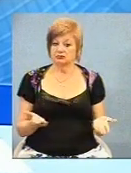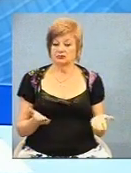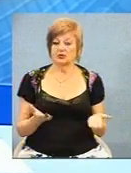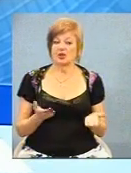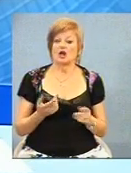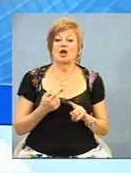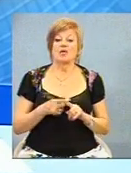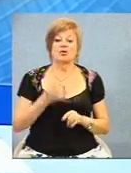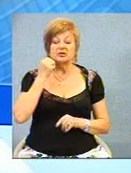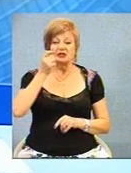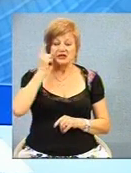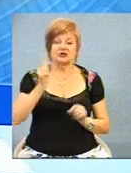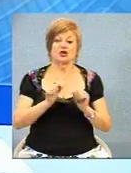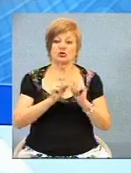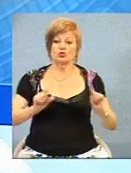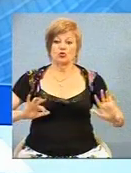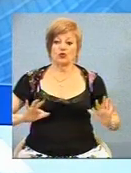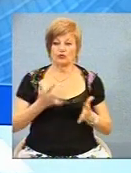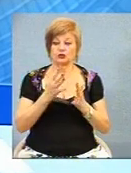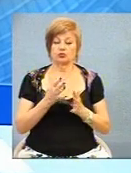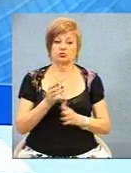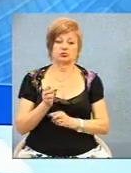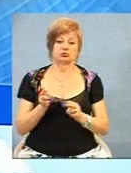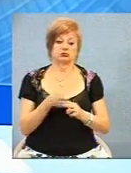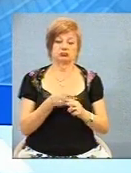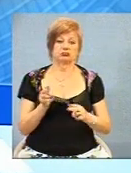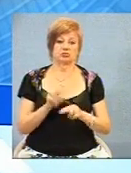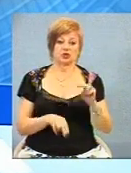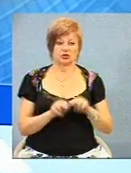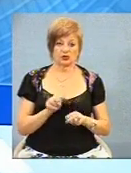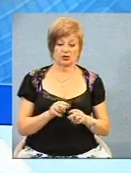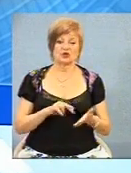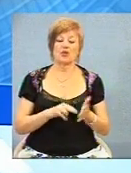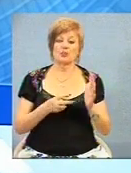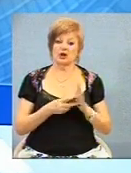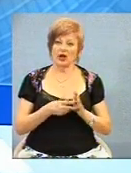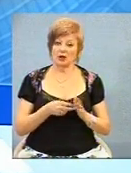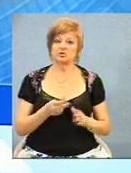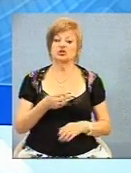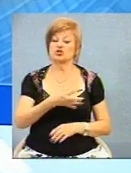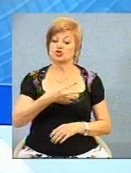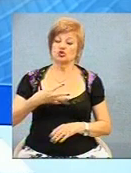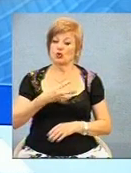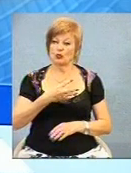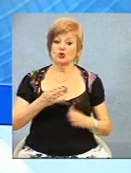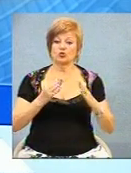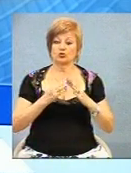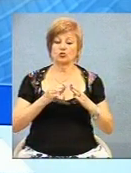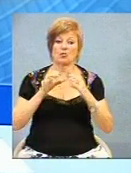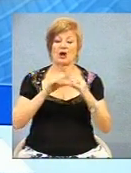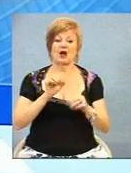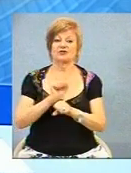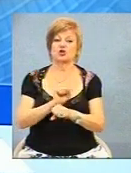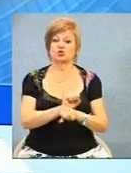із найстаріших навчальних закладів раптово вирішили реконструювати. У проєкті будівництво додаткової 4-поверхової будівлі, автостоянки та